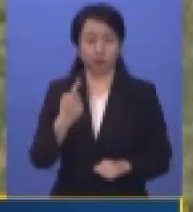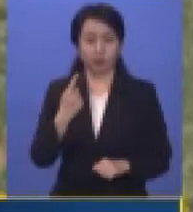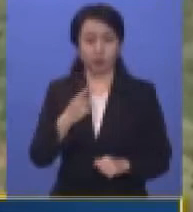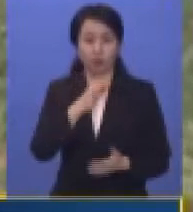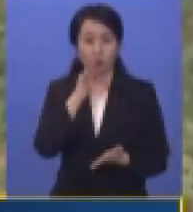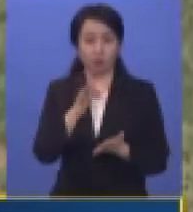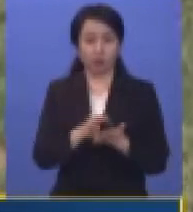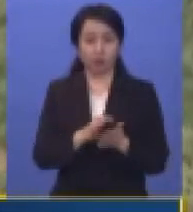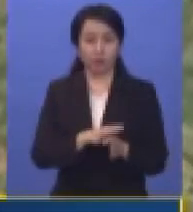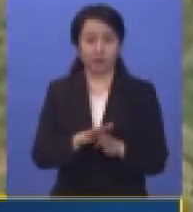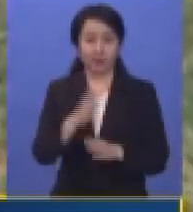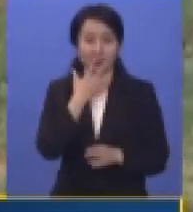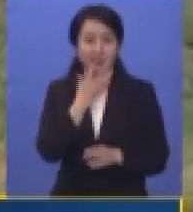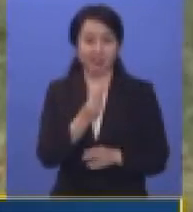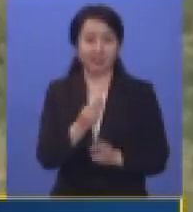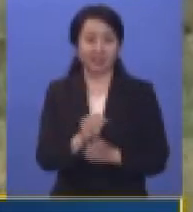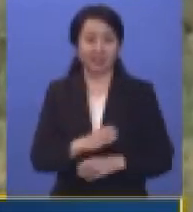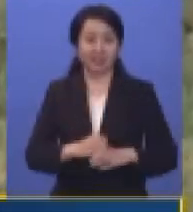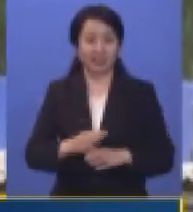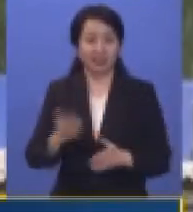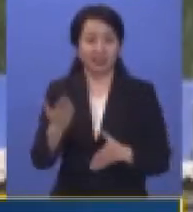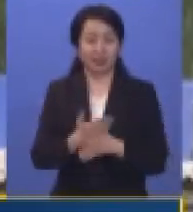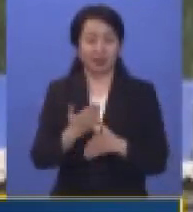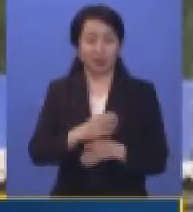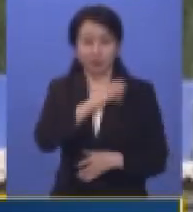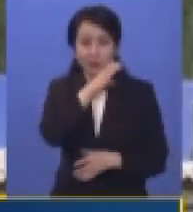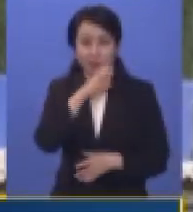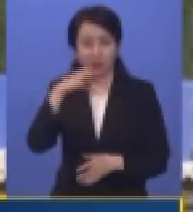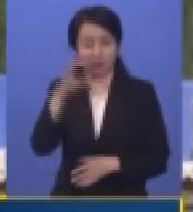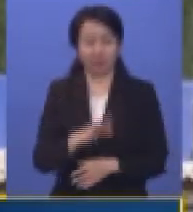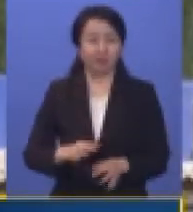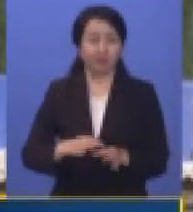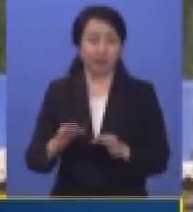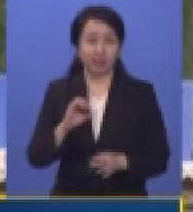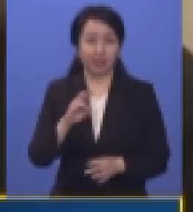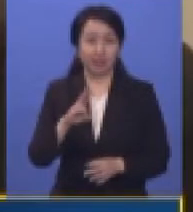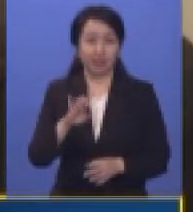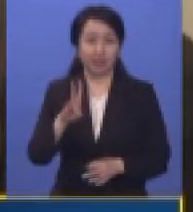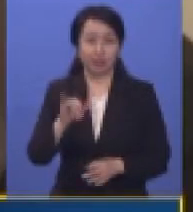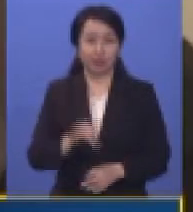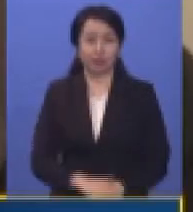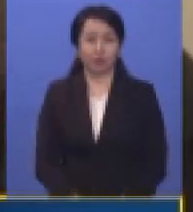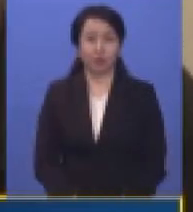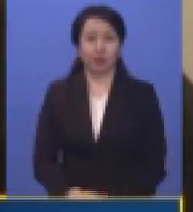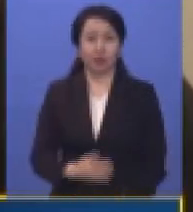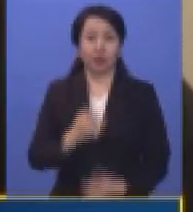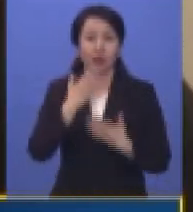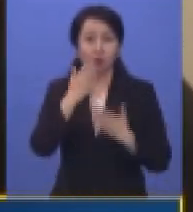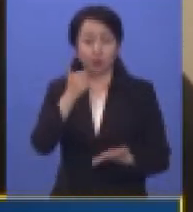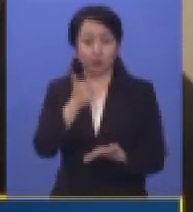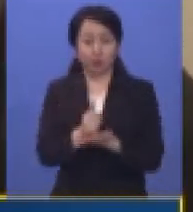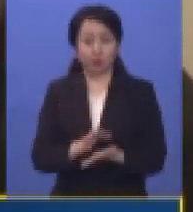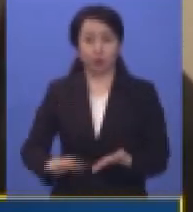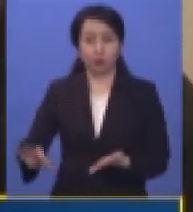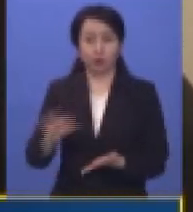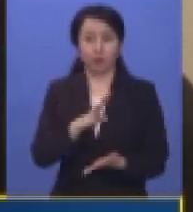ответ. Реализуйте за собственные средства. На помощь пришел североказахстанский филиал Есильсу. Я обращался к акиму. Был у нас как бы